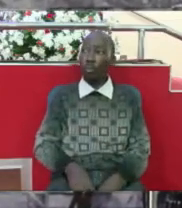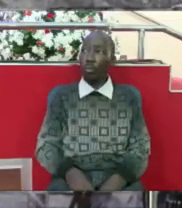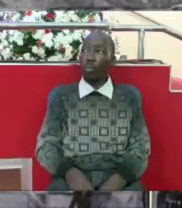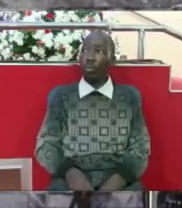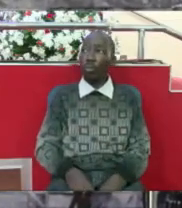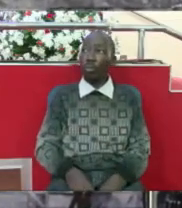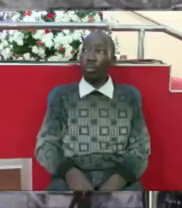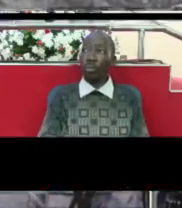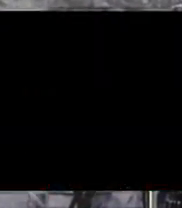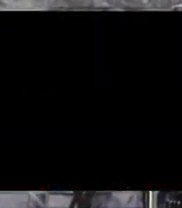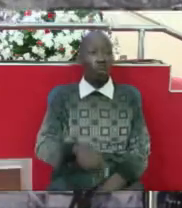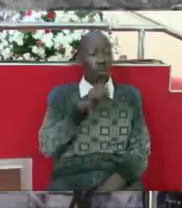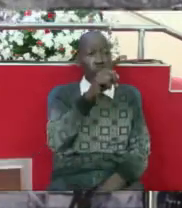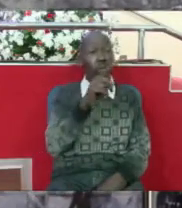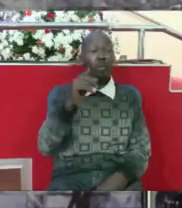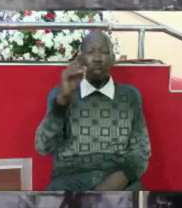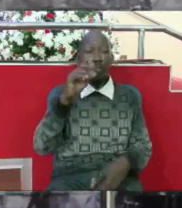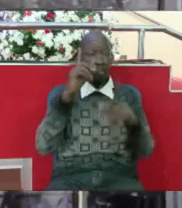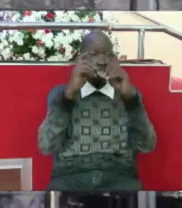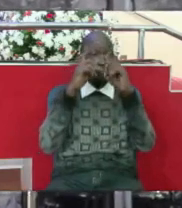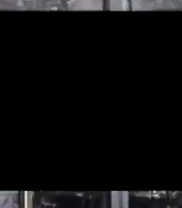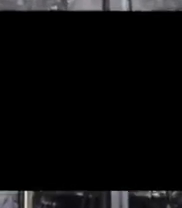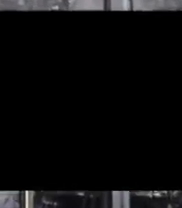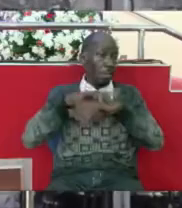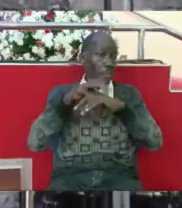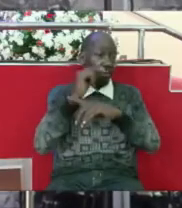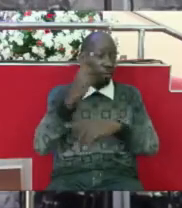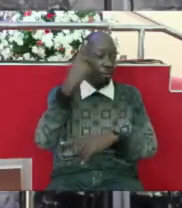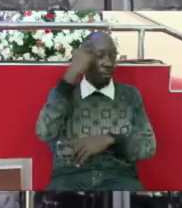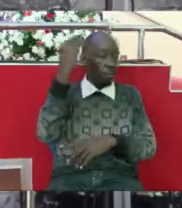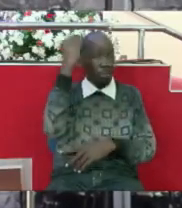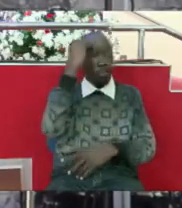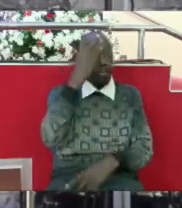You came up with a picture of something. Uliopata picha ya kitu.